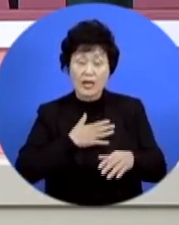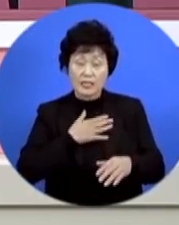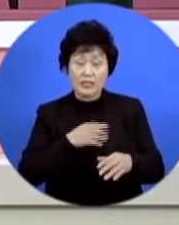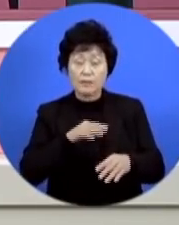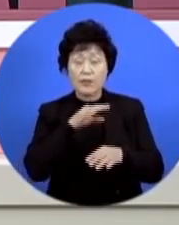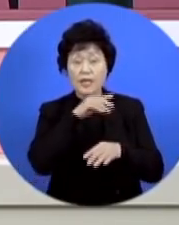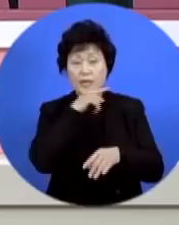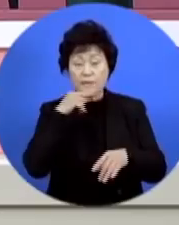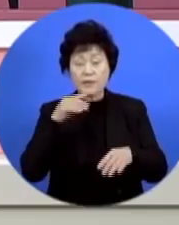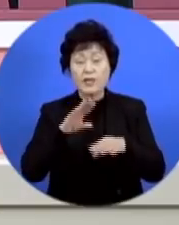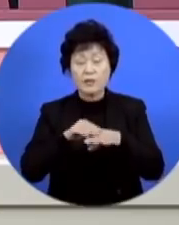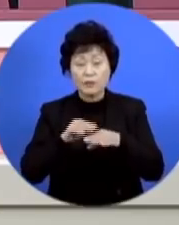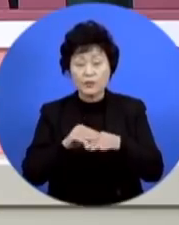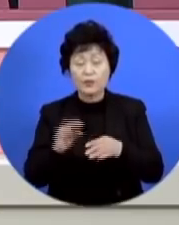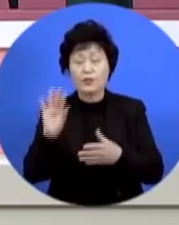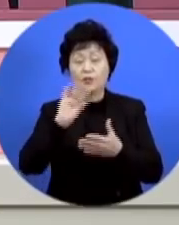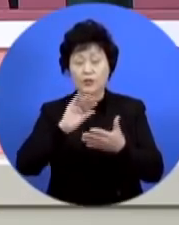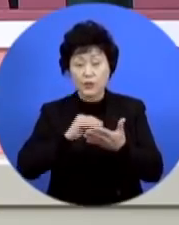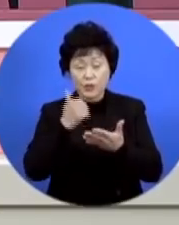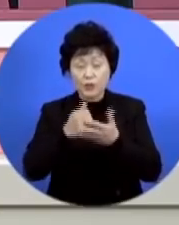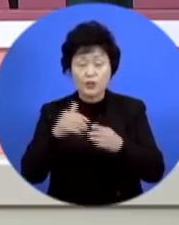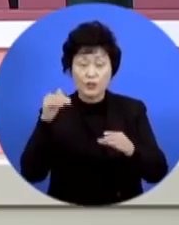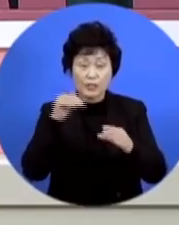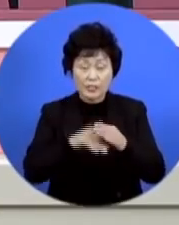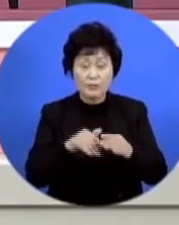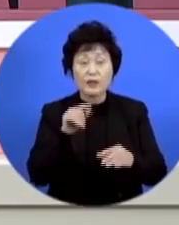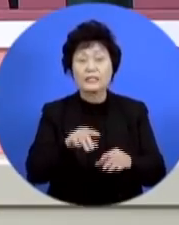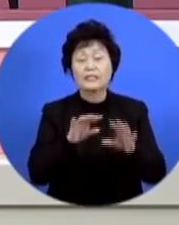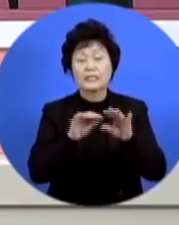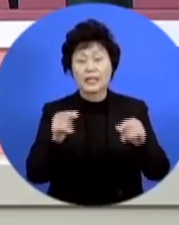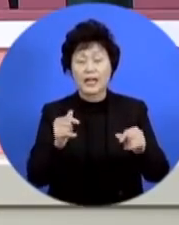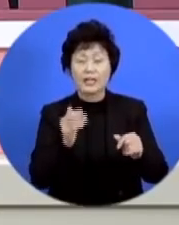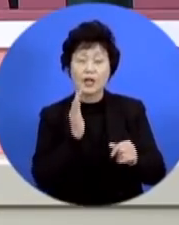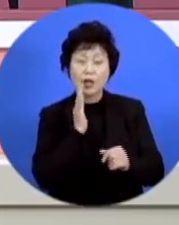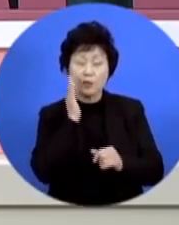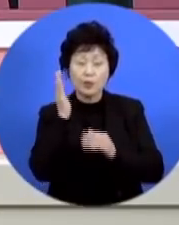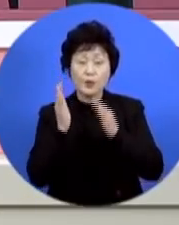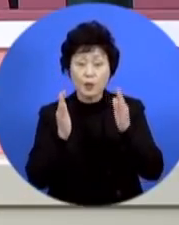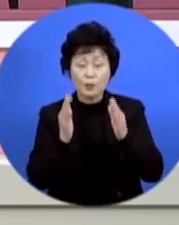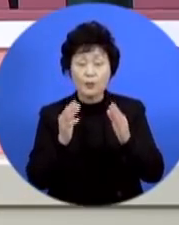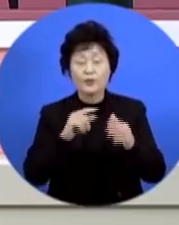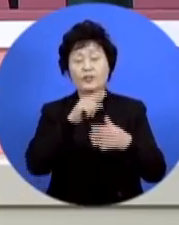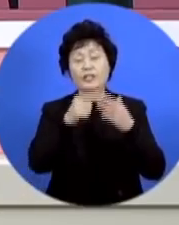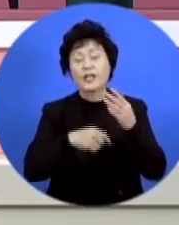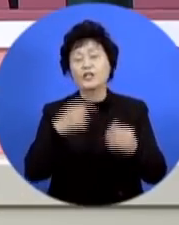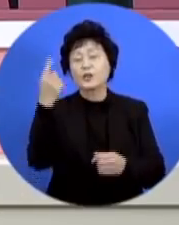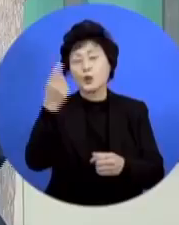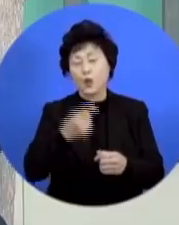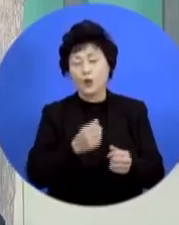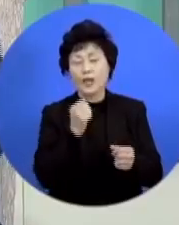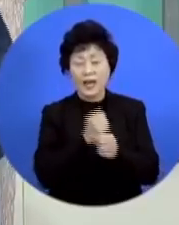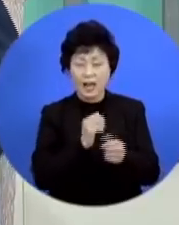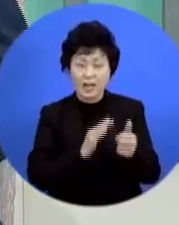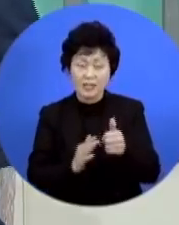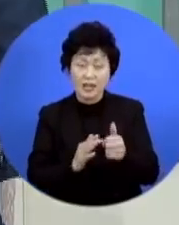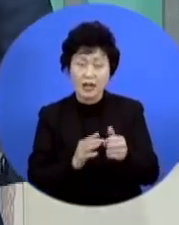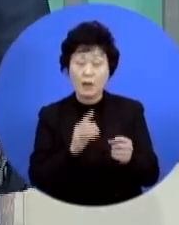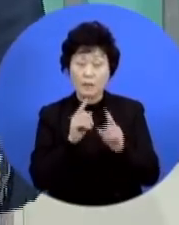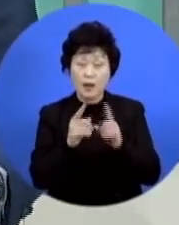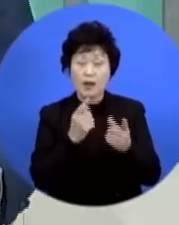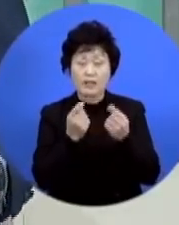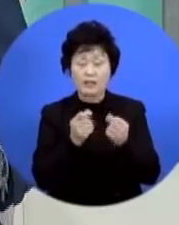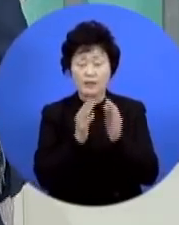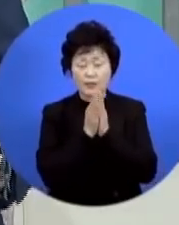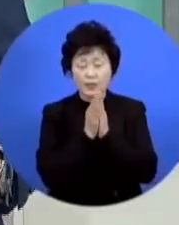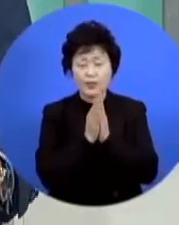오게 하자. 정말 이걸 붙잡고 우리 모두가 기도했으면 좋겠습니다. 아멘. 네. 네. 네. 고맙습니다, 감사합니다. 목사님. 네. 네.